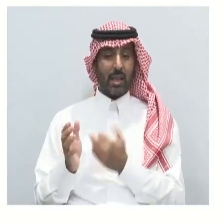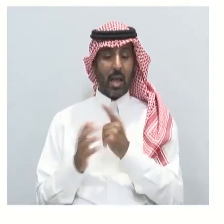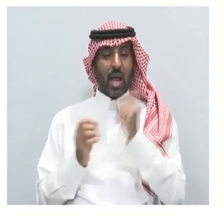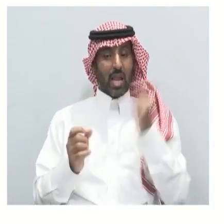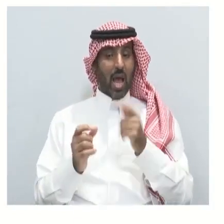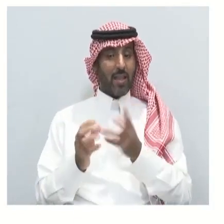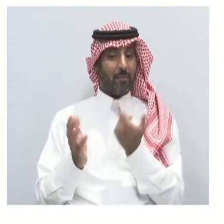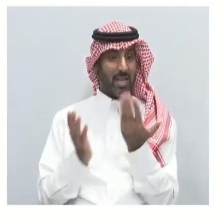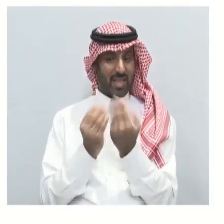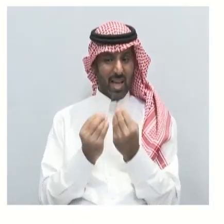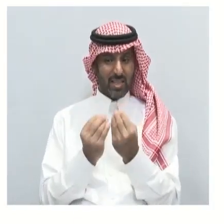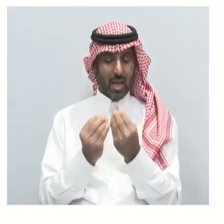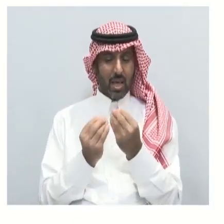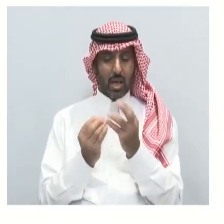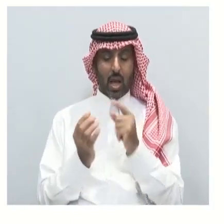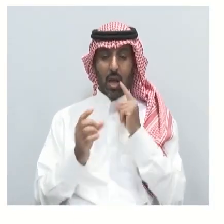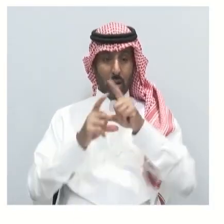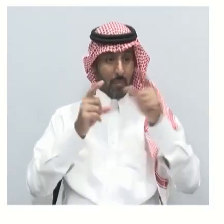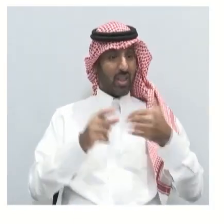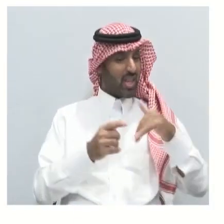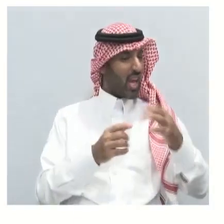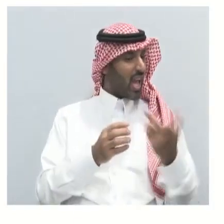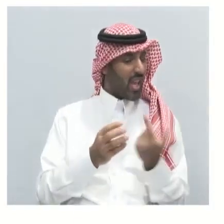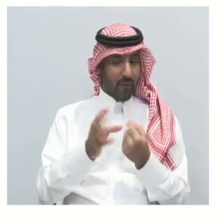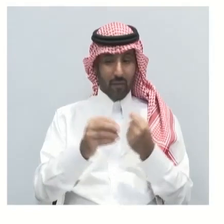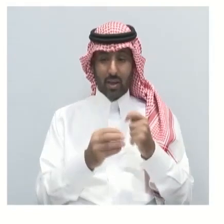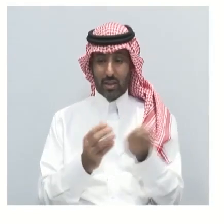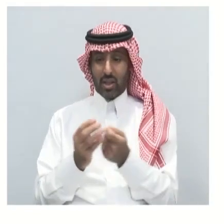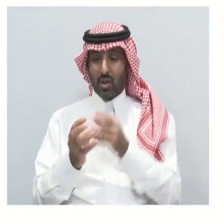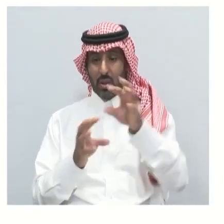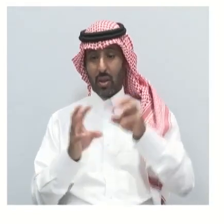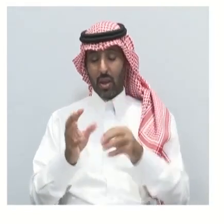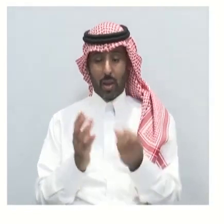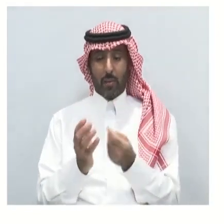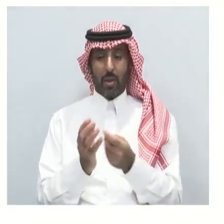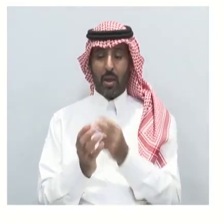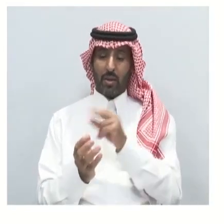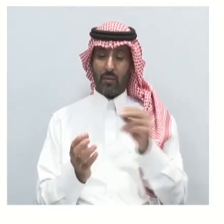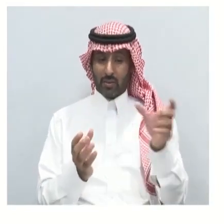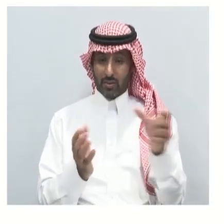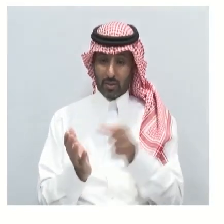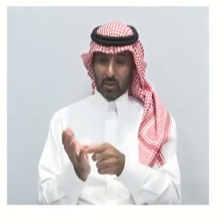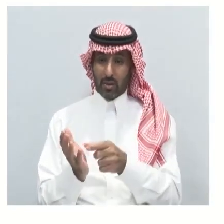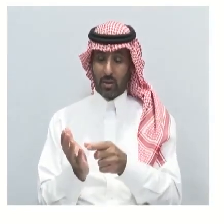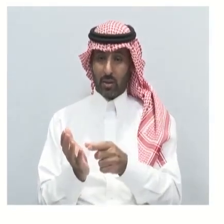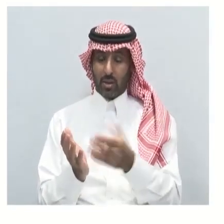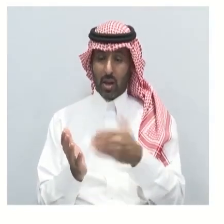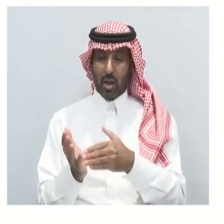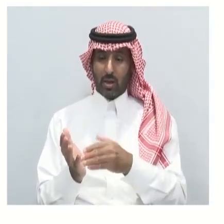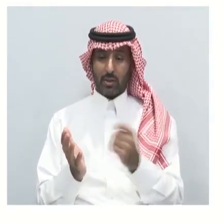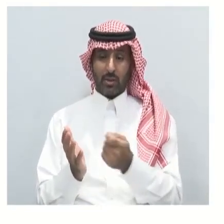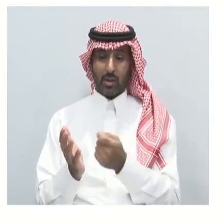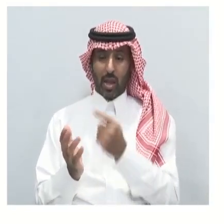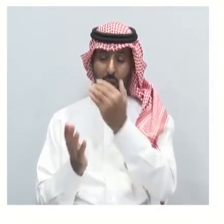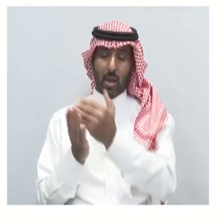الهدف من الدراسه المنهج المستخدم ادوات الدراسه وعينه الدراسه واخيرا انك تبدا